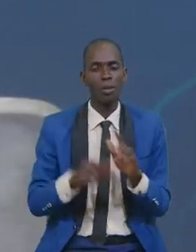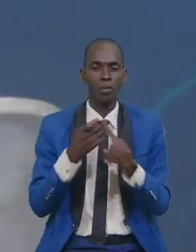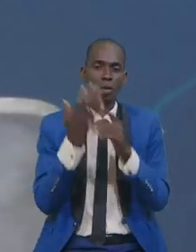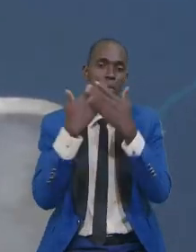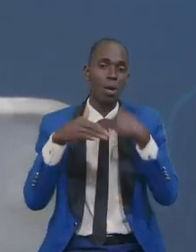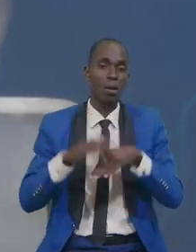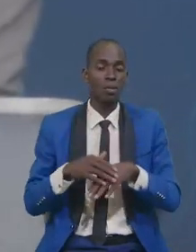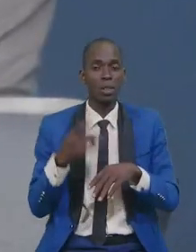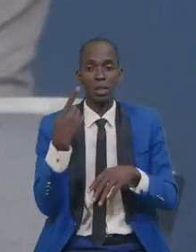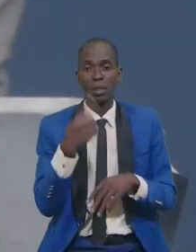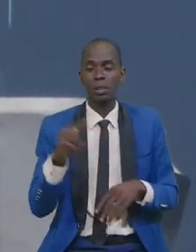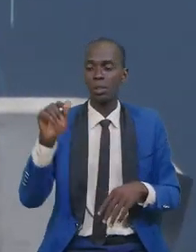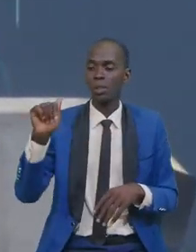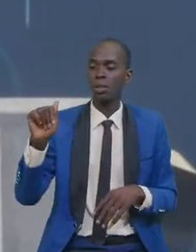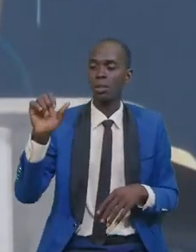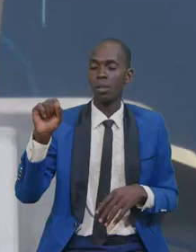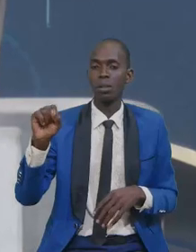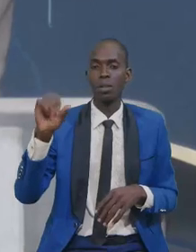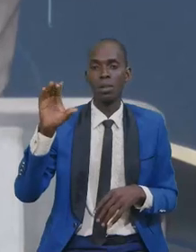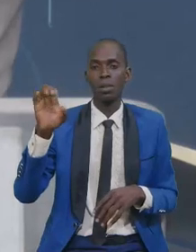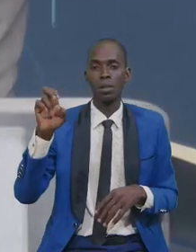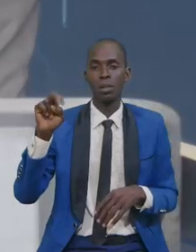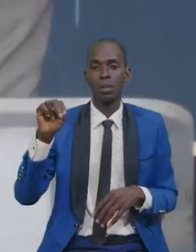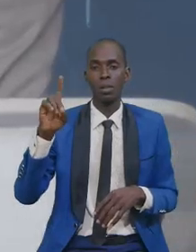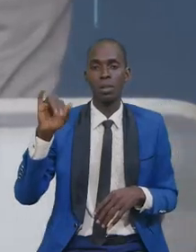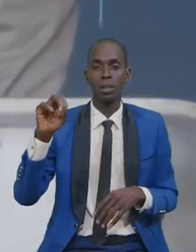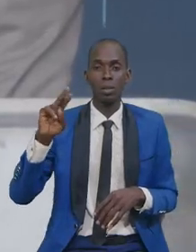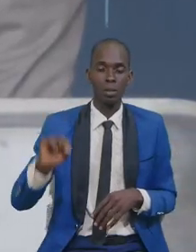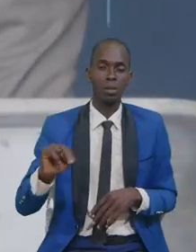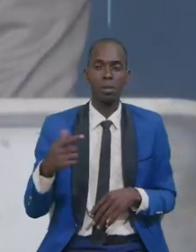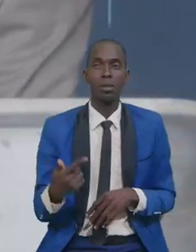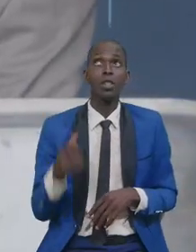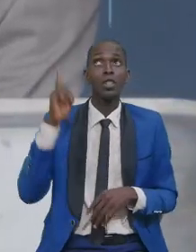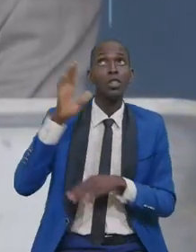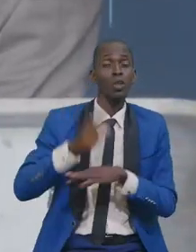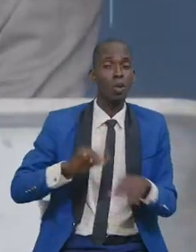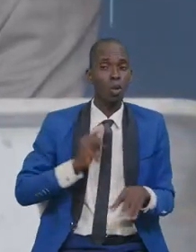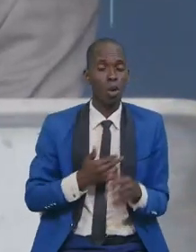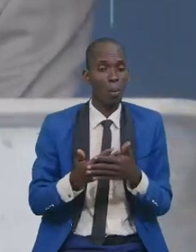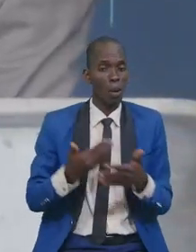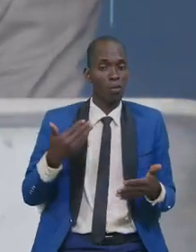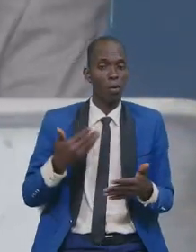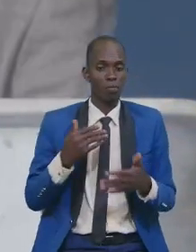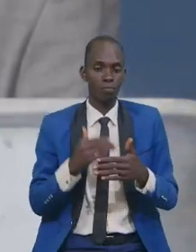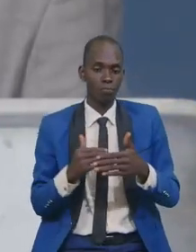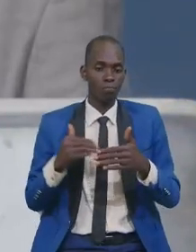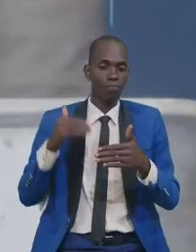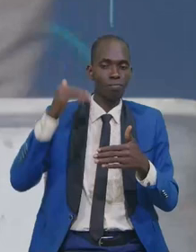du ciel. L'appel ascendant, c'est-à-dire il nous a appelés avant